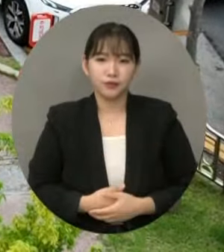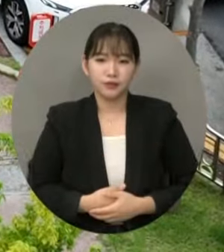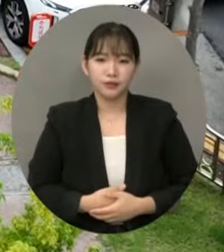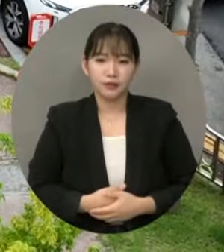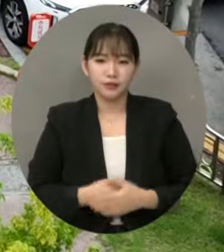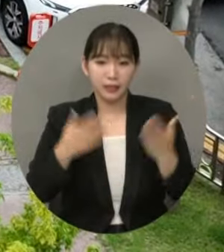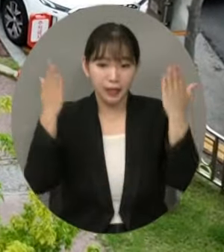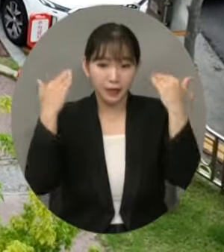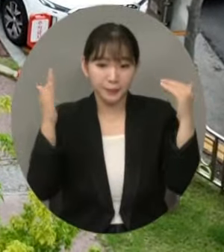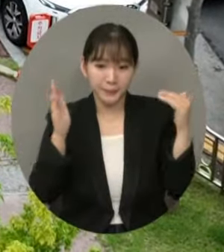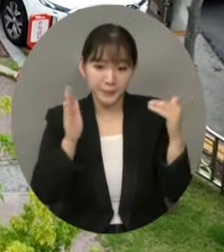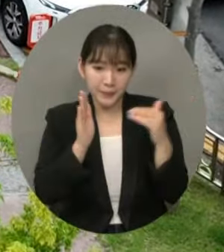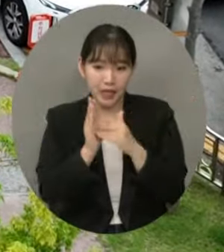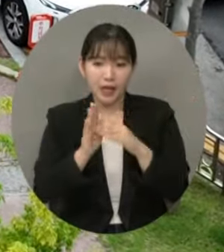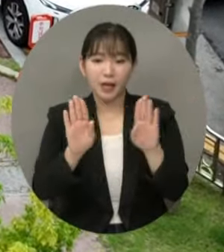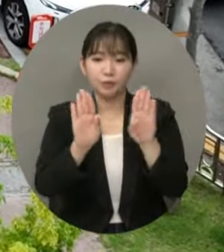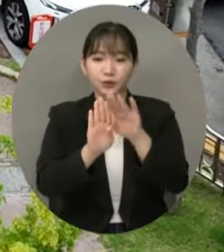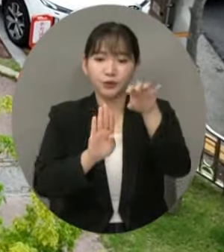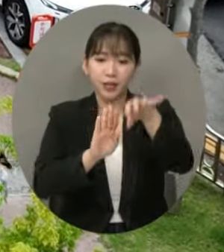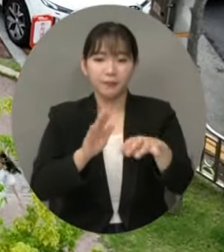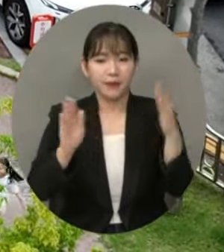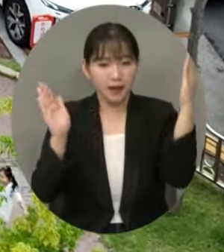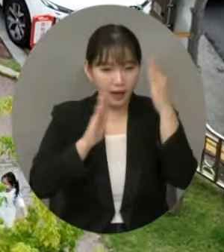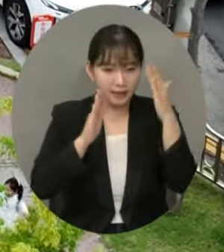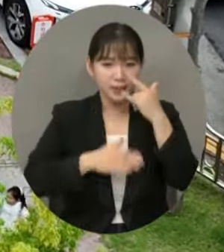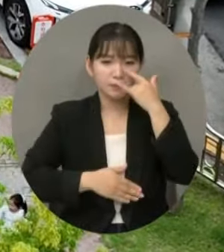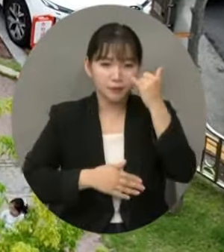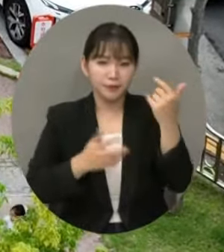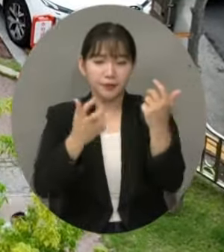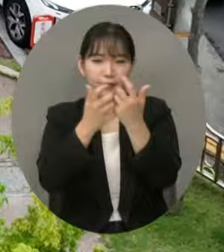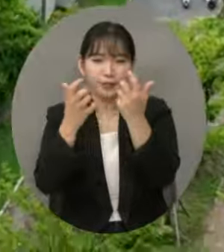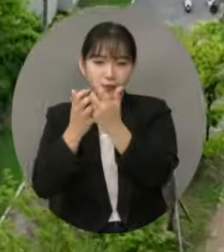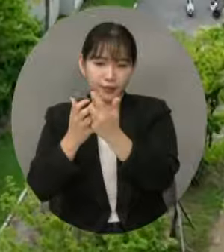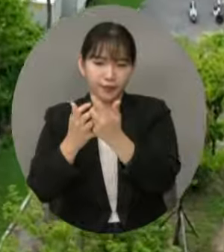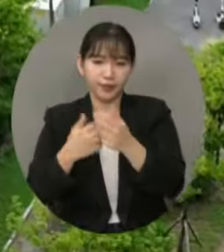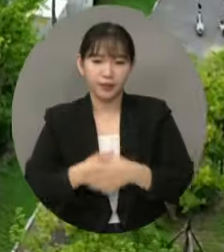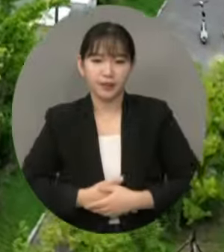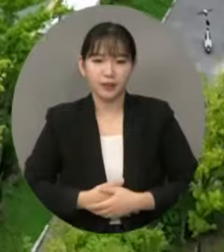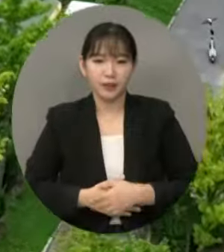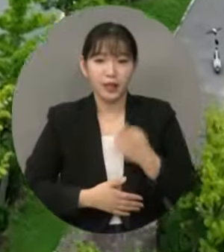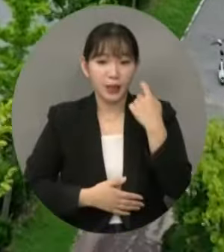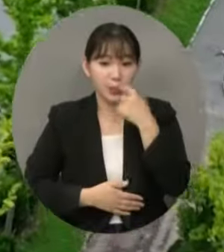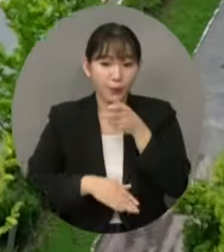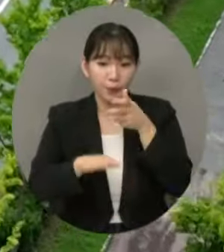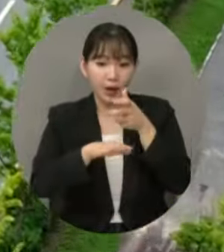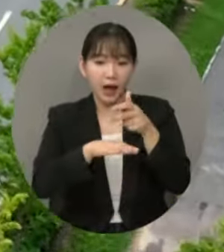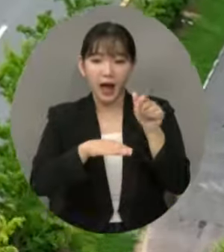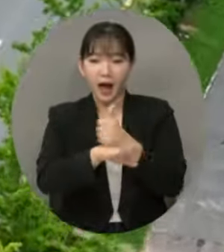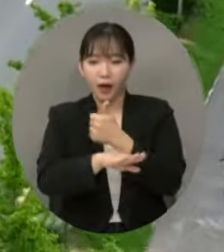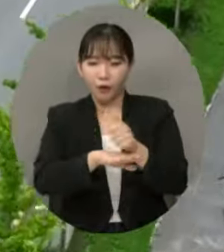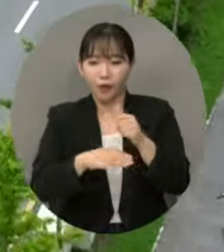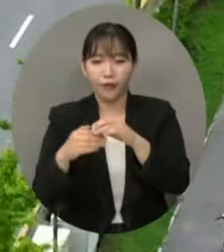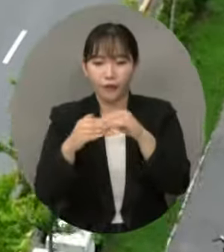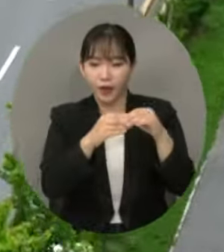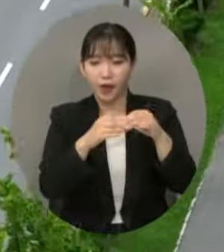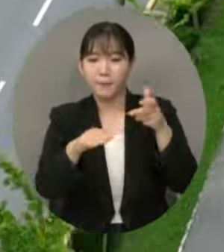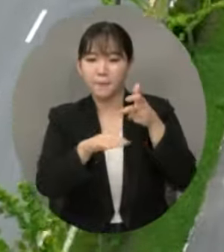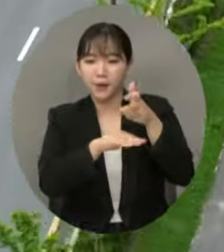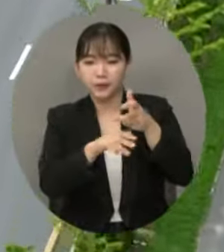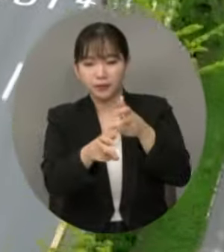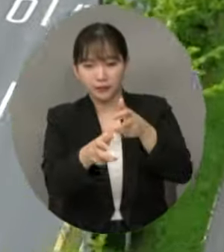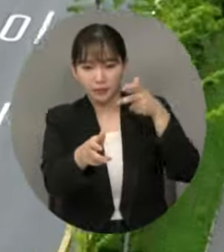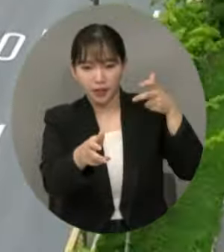하교 시간이 되자 교문 앞이 아이들과 학부모들로 북적입니다. 노란색 학원 승합차도 줄지어